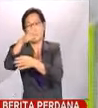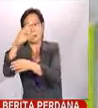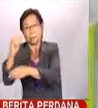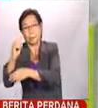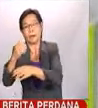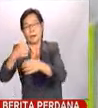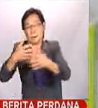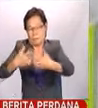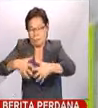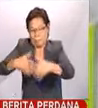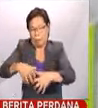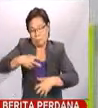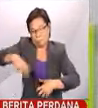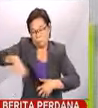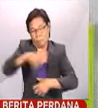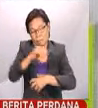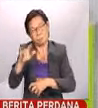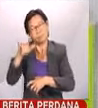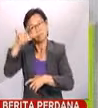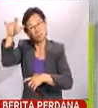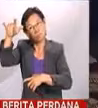pembuatan, logistik dan penerbangan.